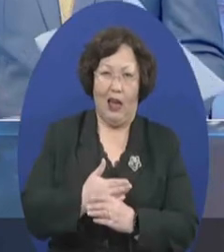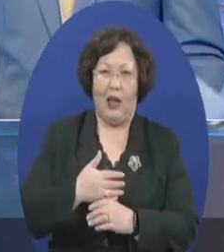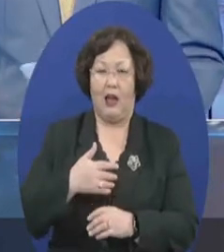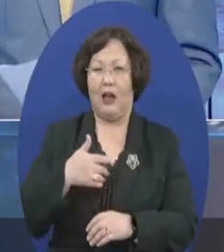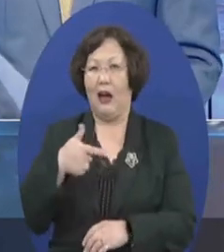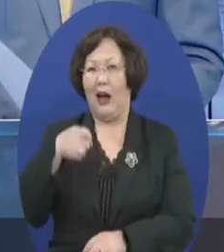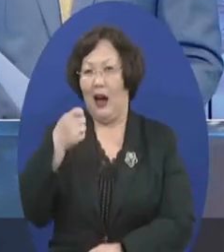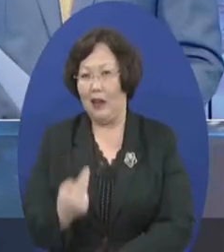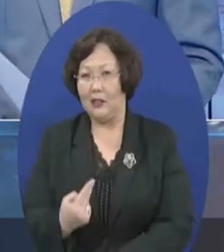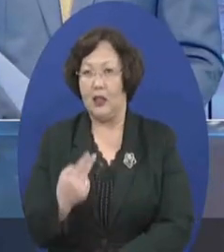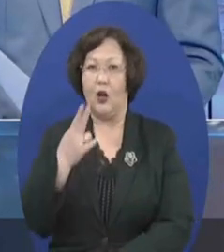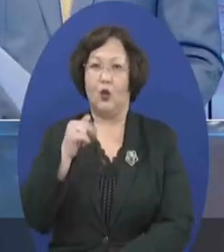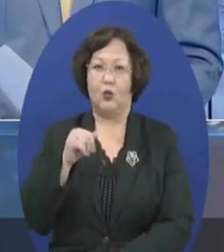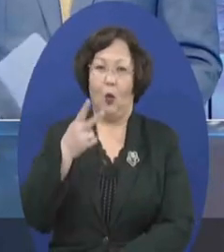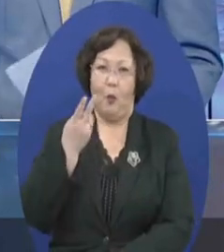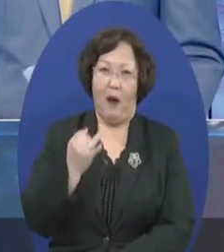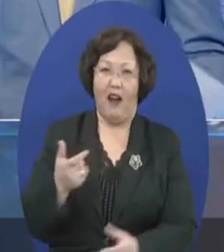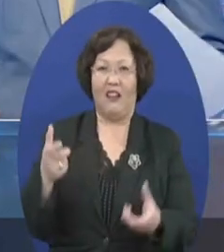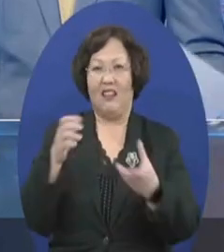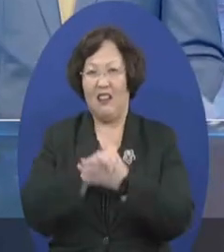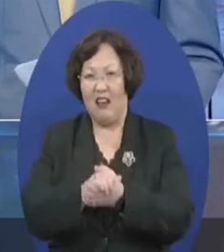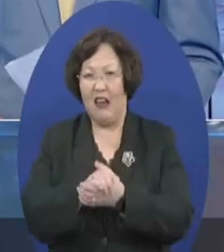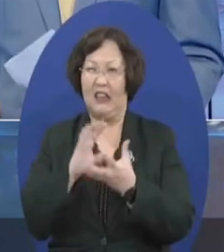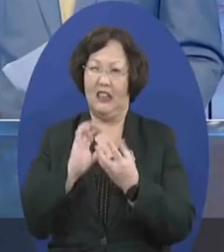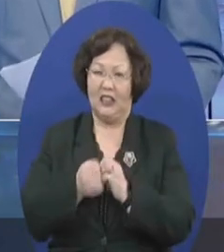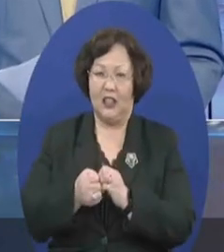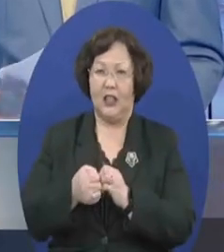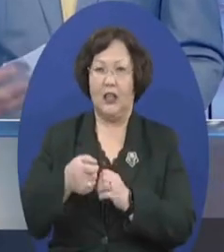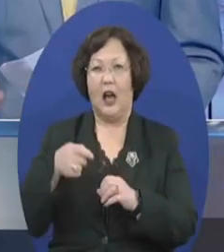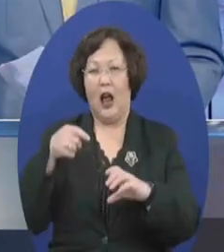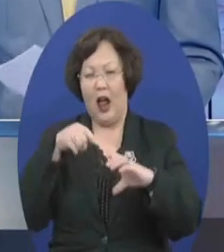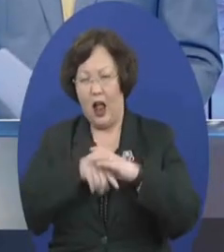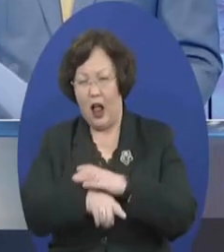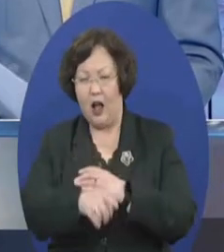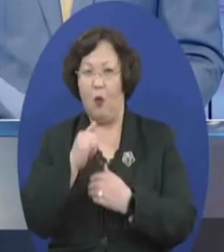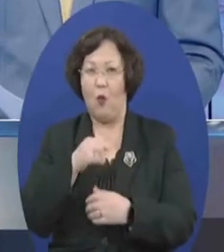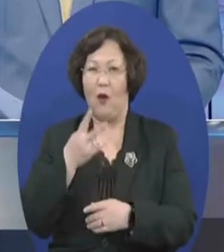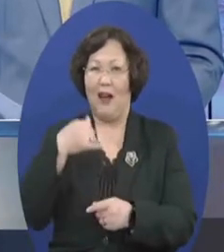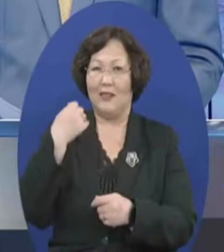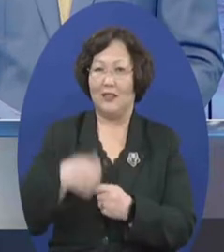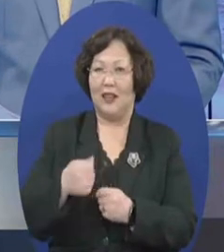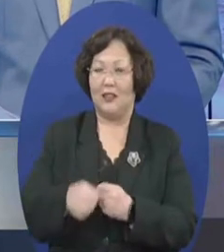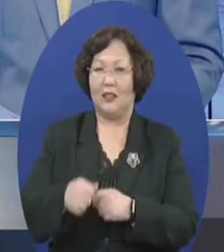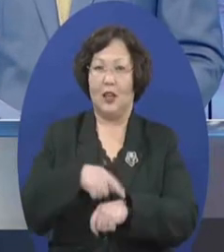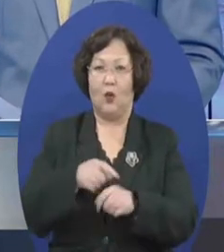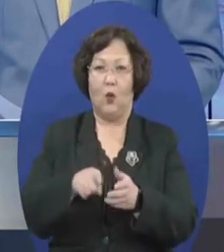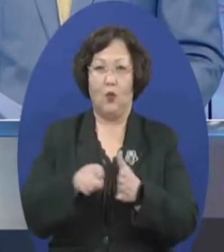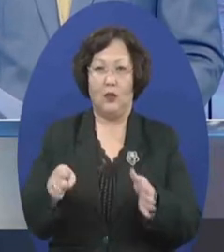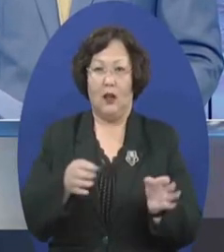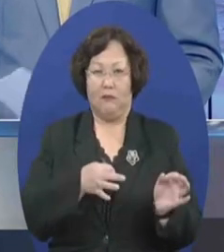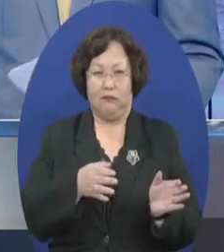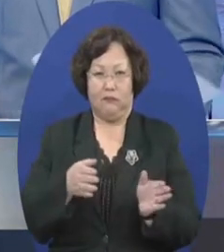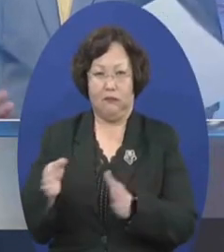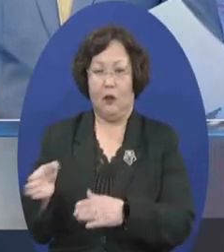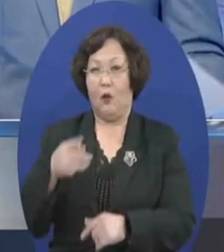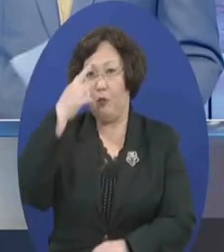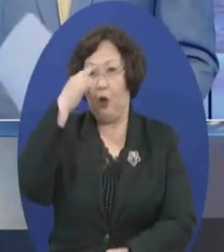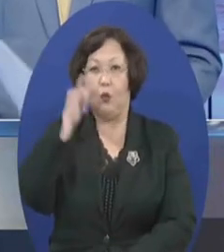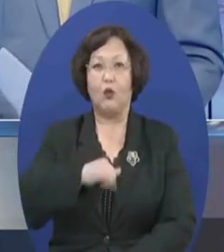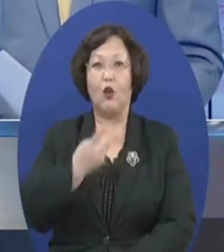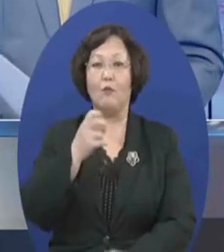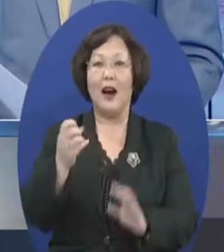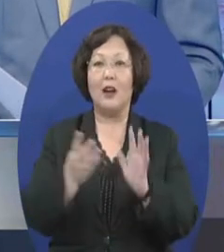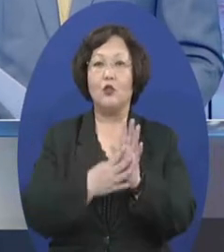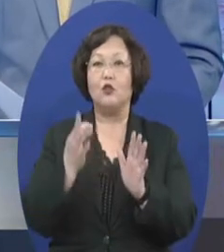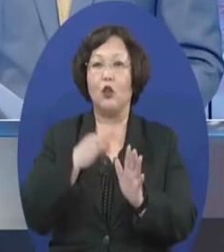За Дубайн гэрээг байгуулсан. Үүнээс хойш одоо гүний уурхайн зардал хугацаа хэтрэлттэй байснаас үүдэн Монголын тал